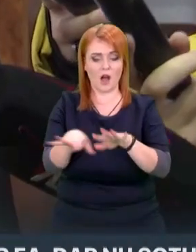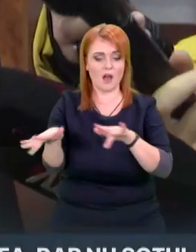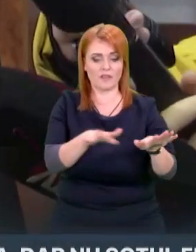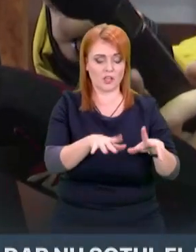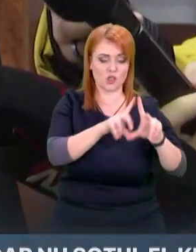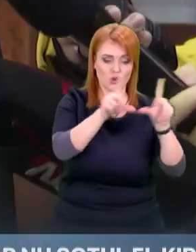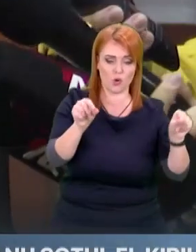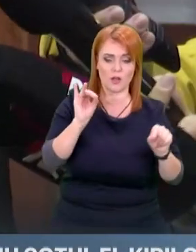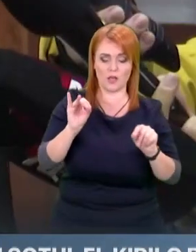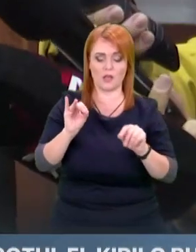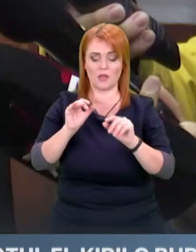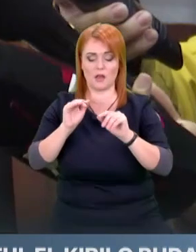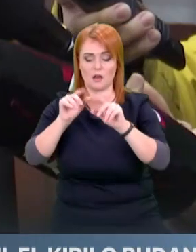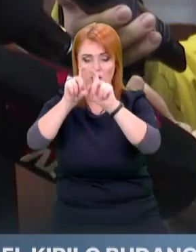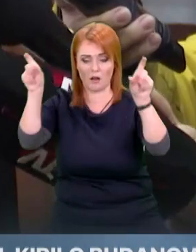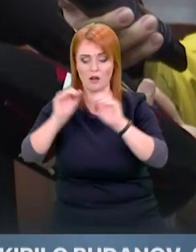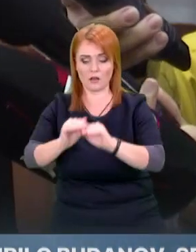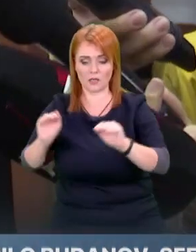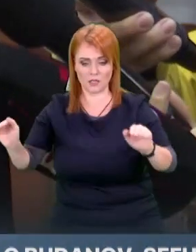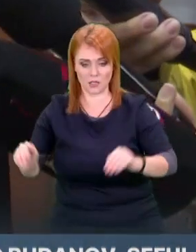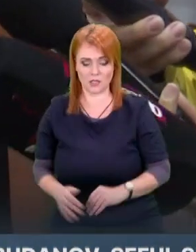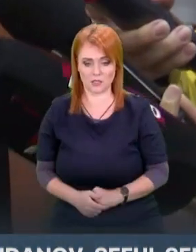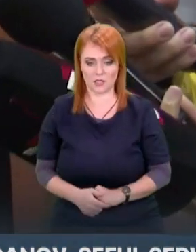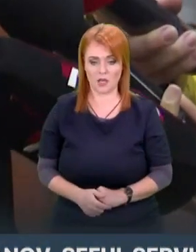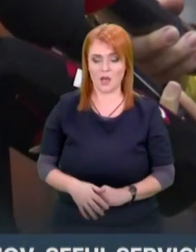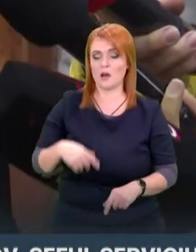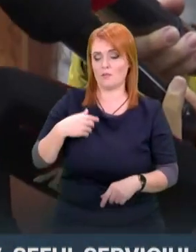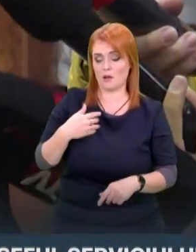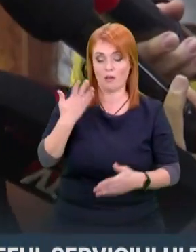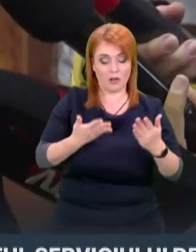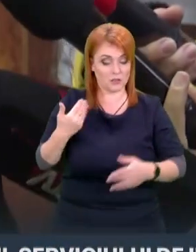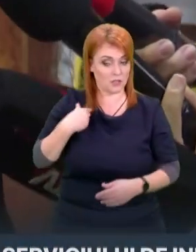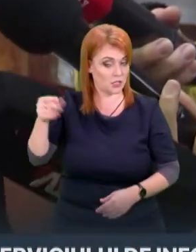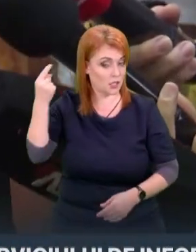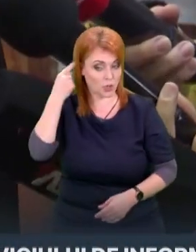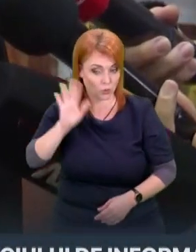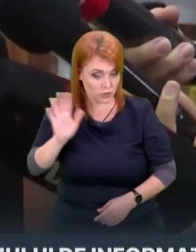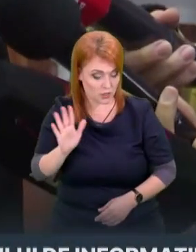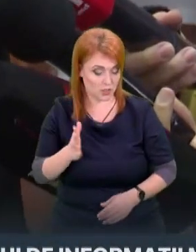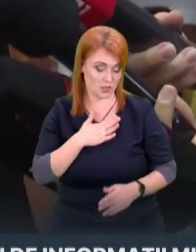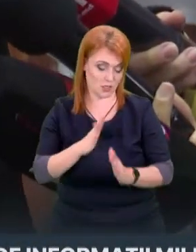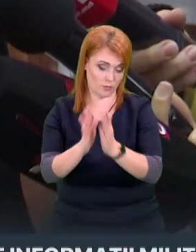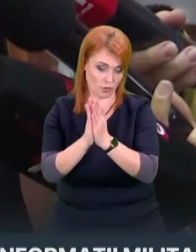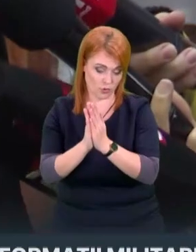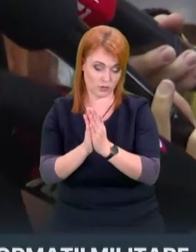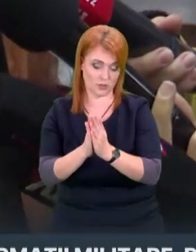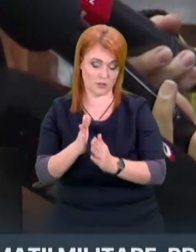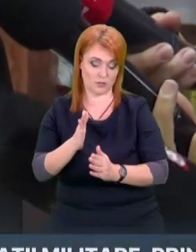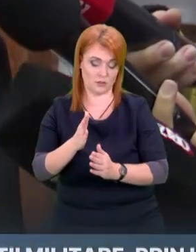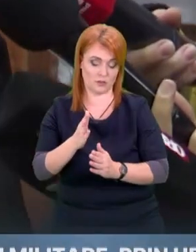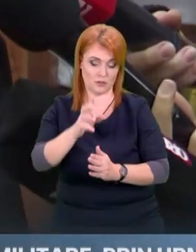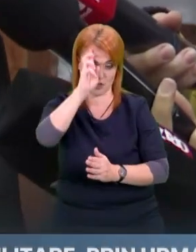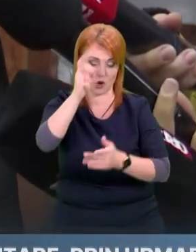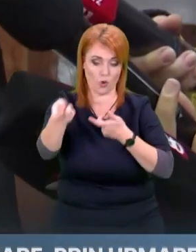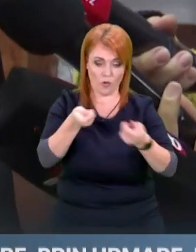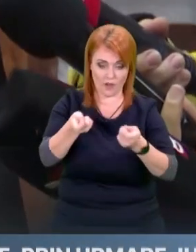și următorul pas, dacă va fi un mesaj și mesajul nostru nu va fi auzit și va fi un mesaj din partea guvernării nu